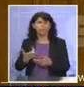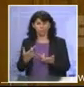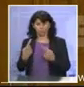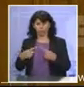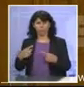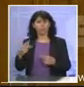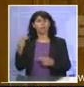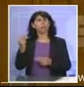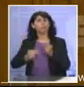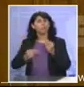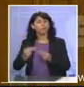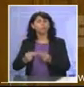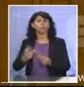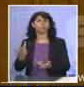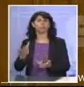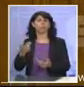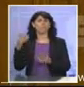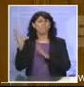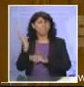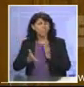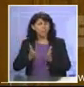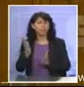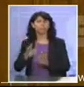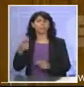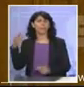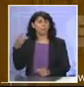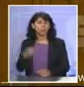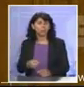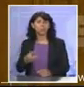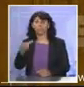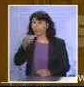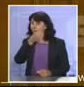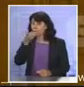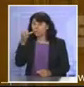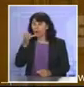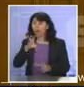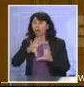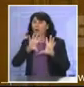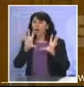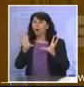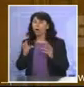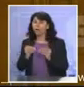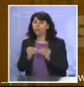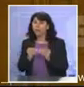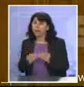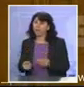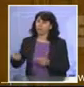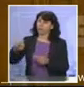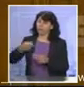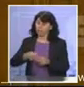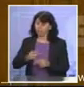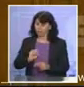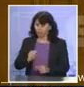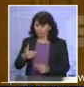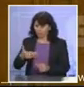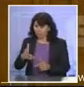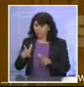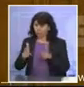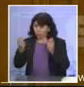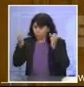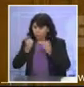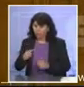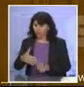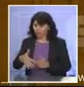άλλα κοινωνικά προβλήματα όπως η βία, η εγκληματικότητα, τα ναρκωτικά. Και όλα αυτά υπό το διαρκή φόβο